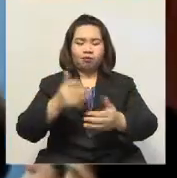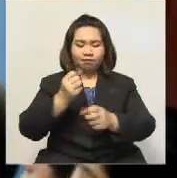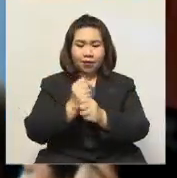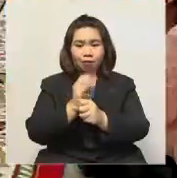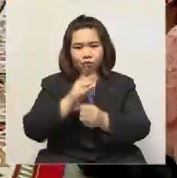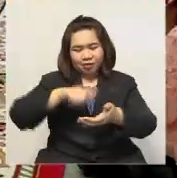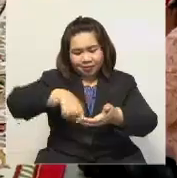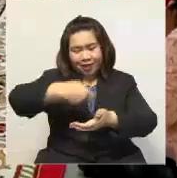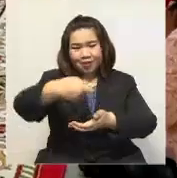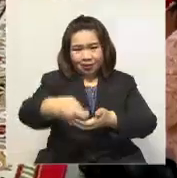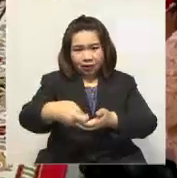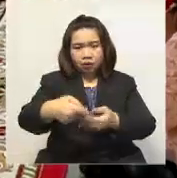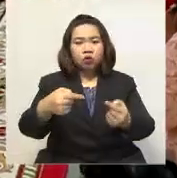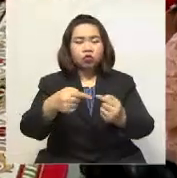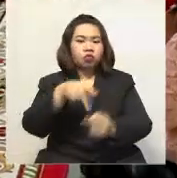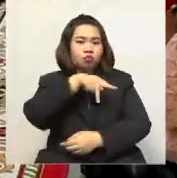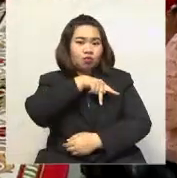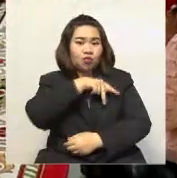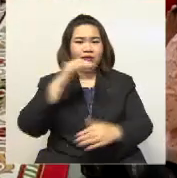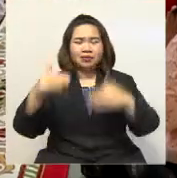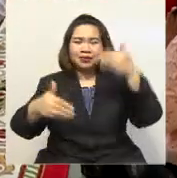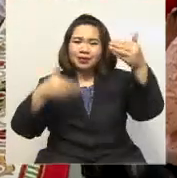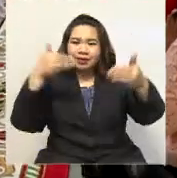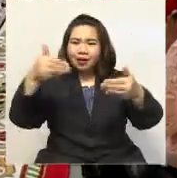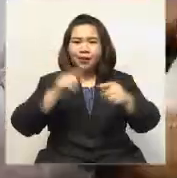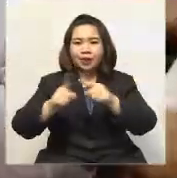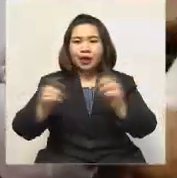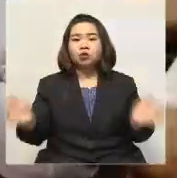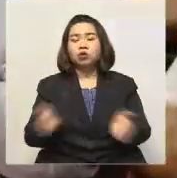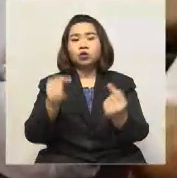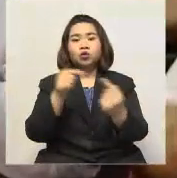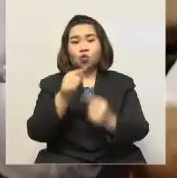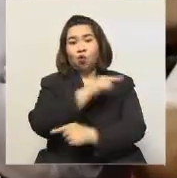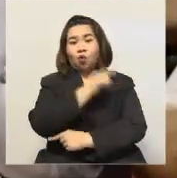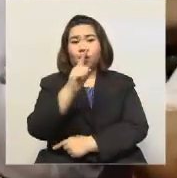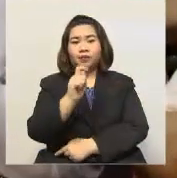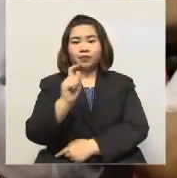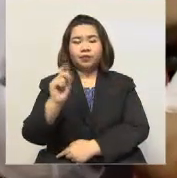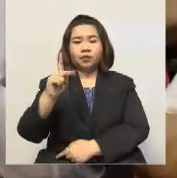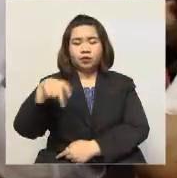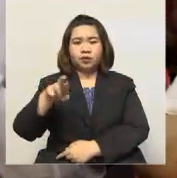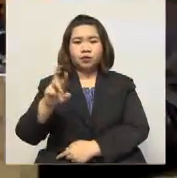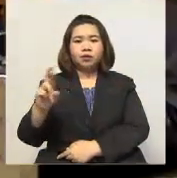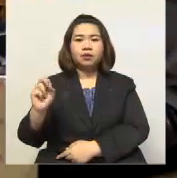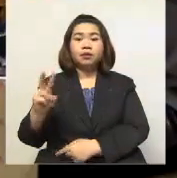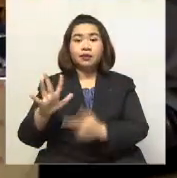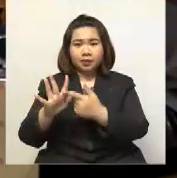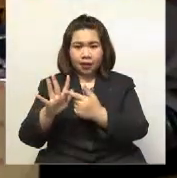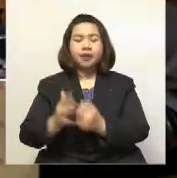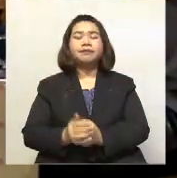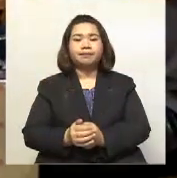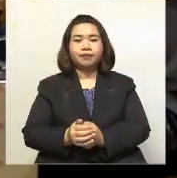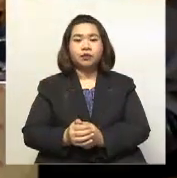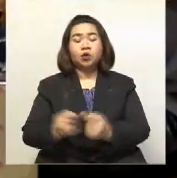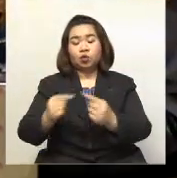งการส่งเสริมกิจกรรมทางพระพุทธศาสนาเนื่องในวันออกพรรษานะคะตอนนี้จัด